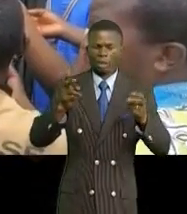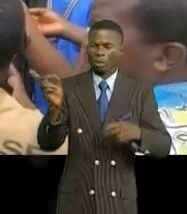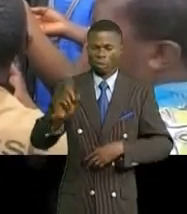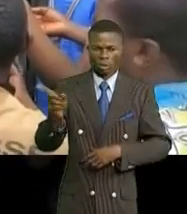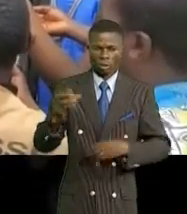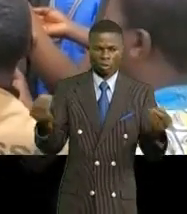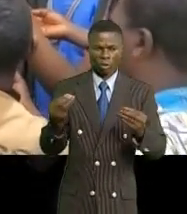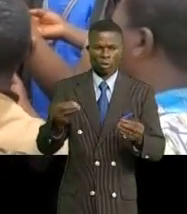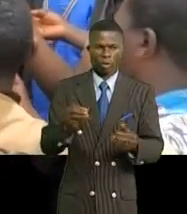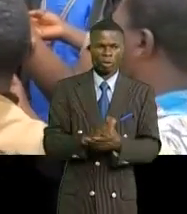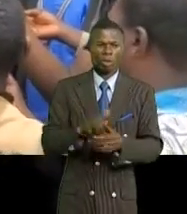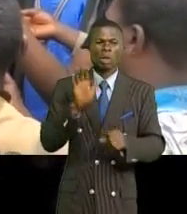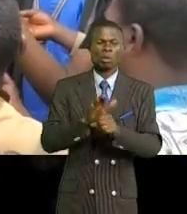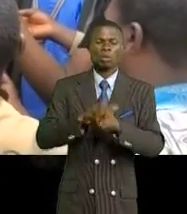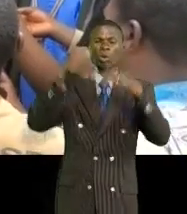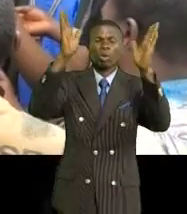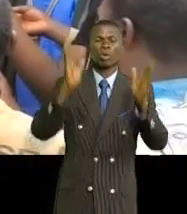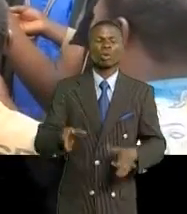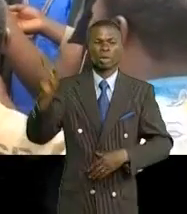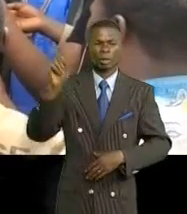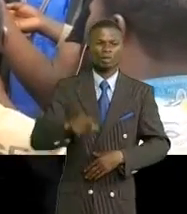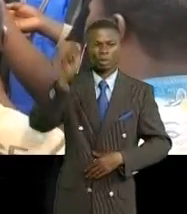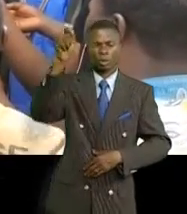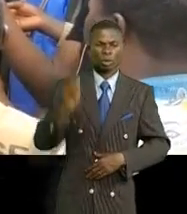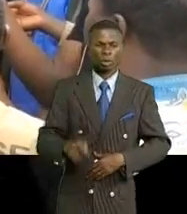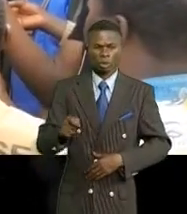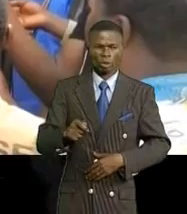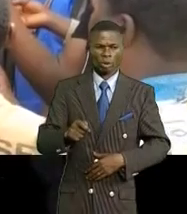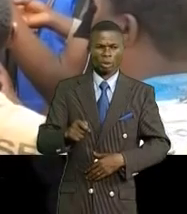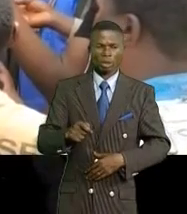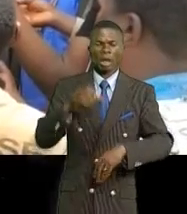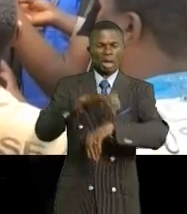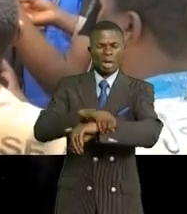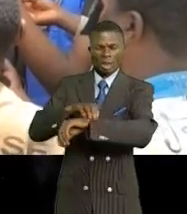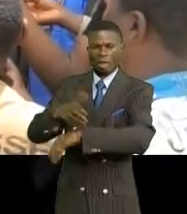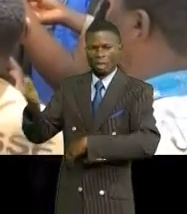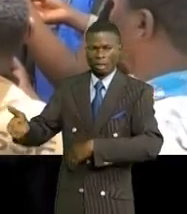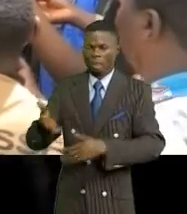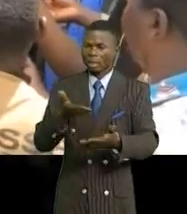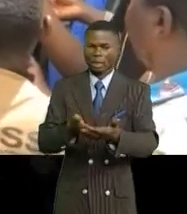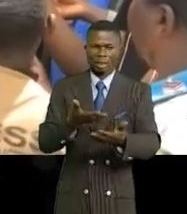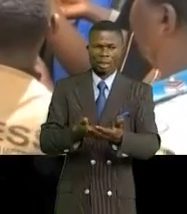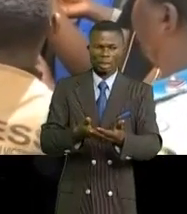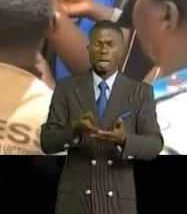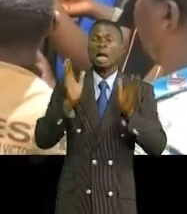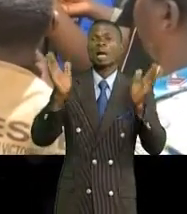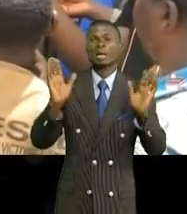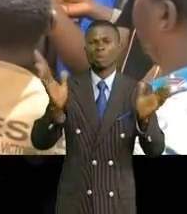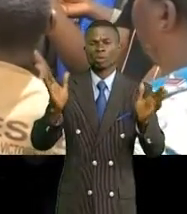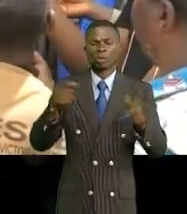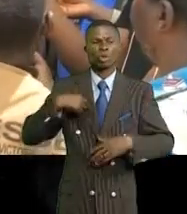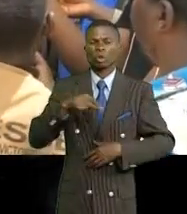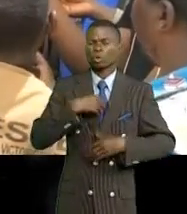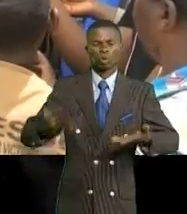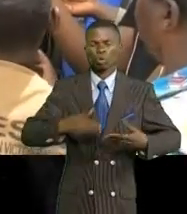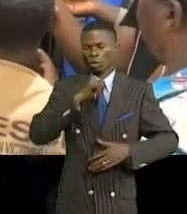Parce qu'il y a déjà des égorgeurs, des criminels qui sont en train d'être arrêtés. Et ça, c'est un danger que nous devons